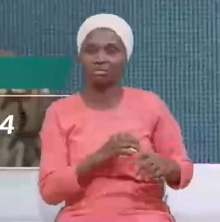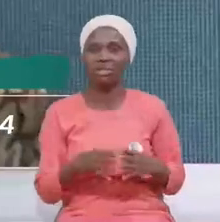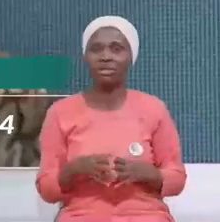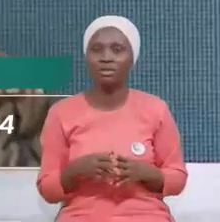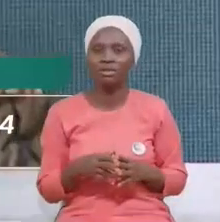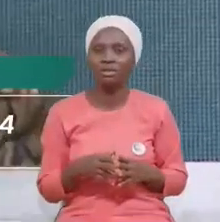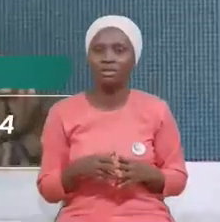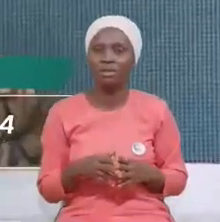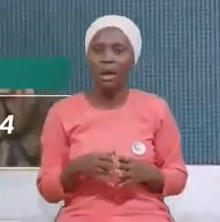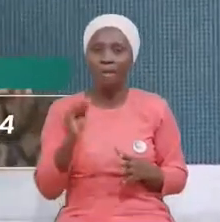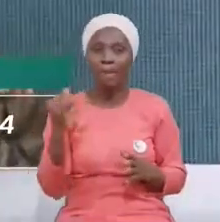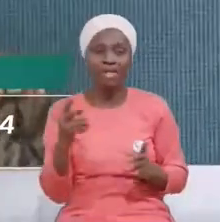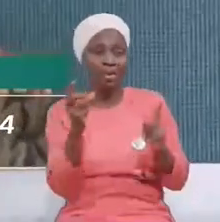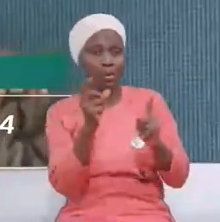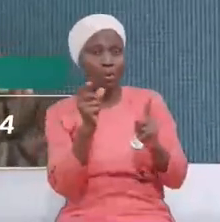le courage.